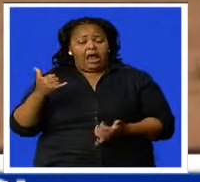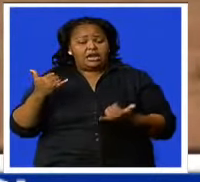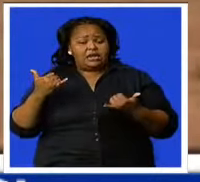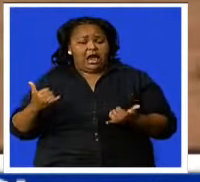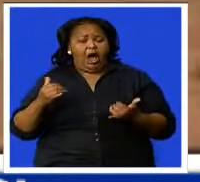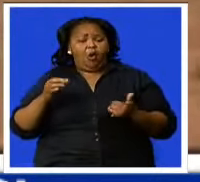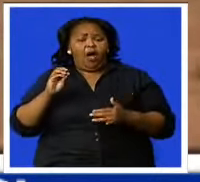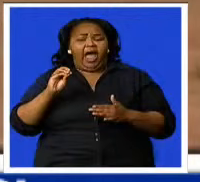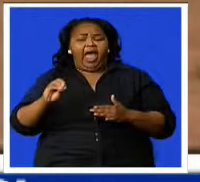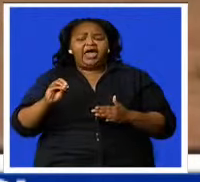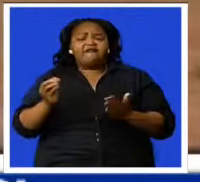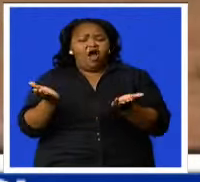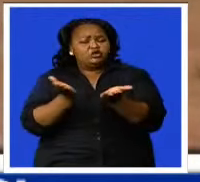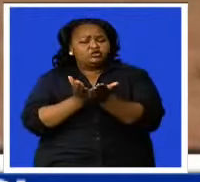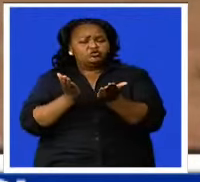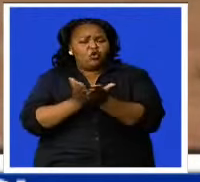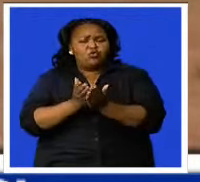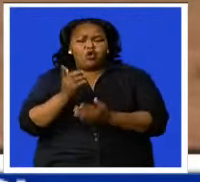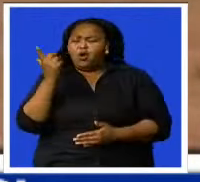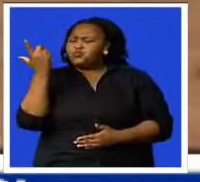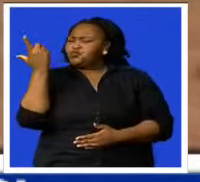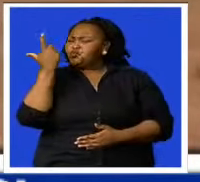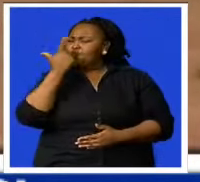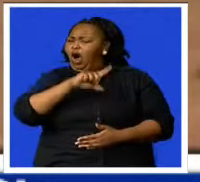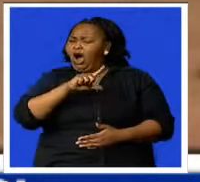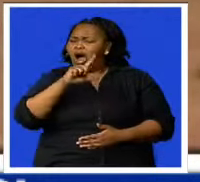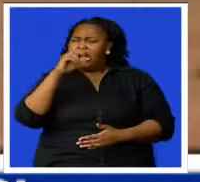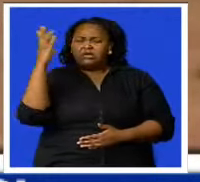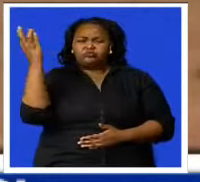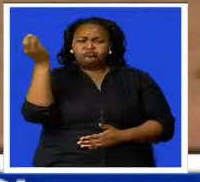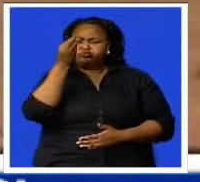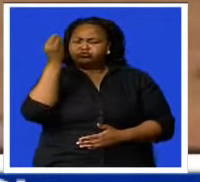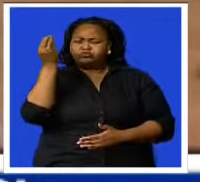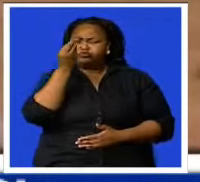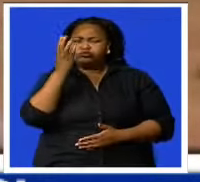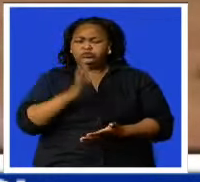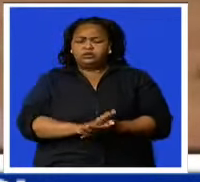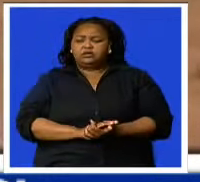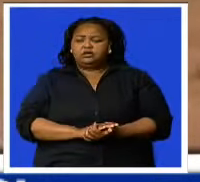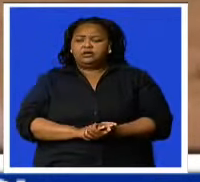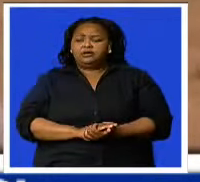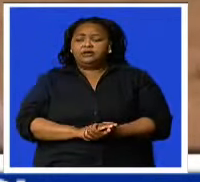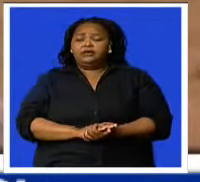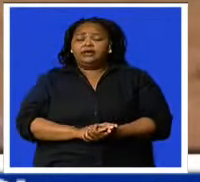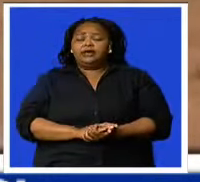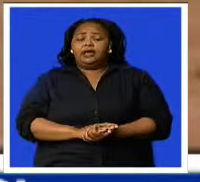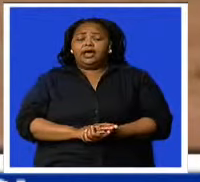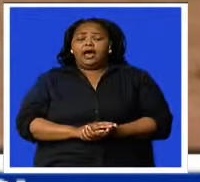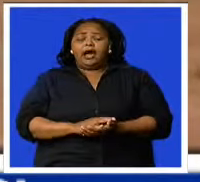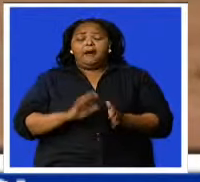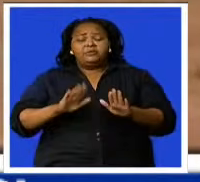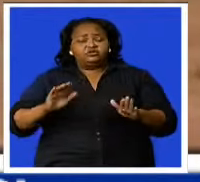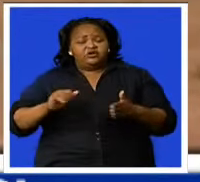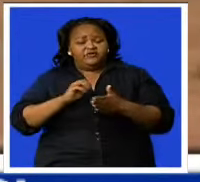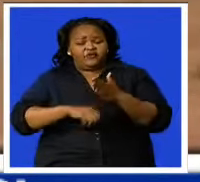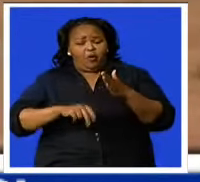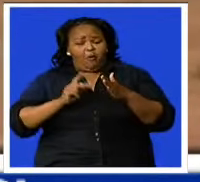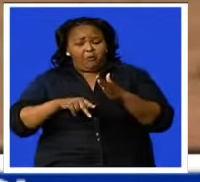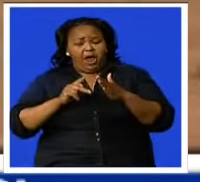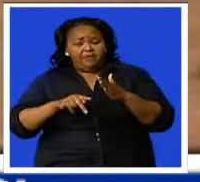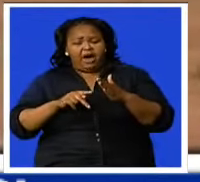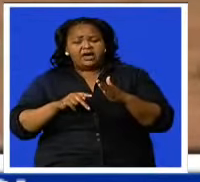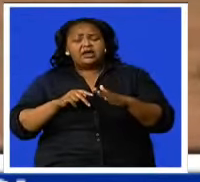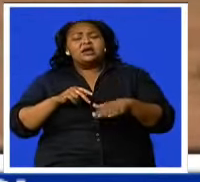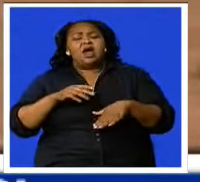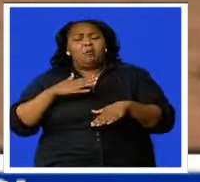lesigcamile labani nje banifana bayafisa nalabo baseprimary banalo ukuthi nje bajake kakhulu abanye sebafuna ukuya khona ehigh school ngiyalo banelo ukuthi